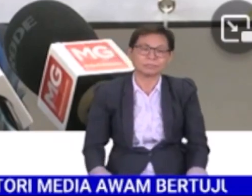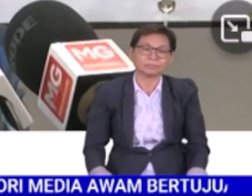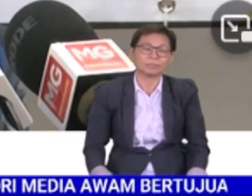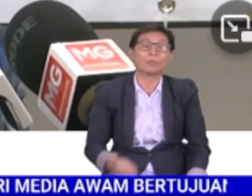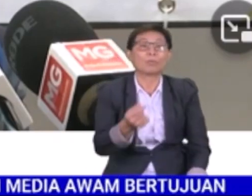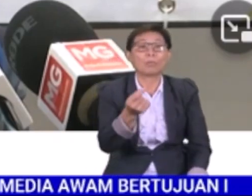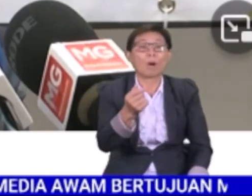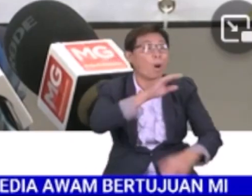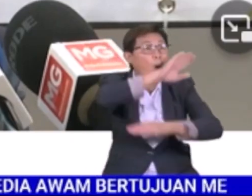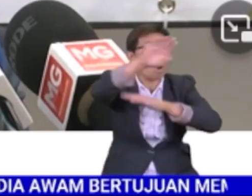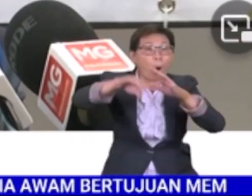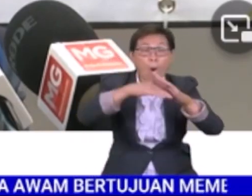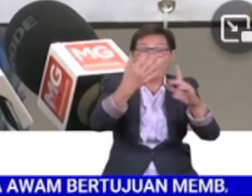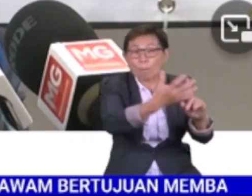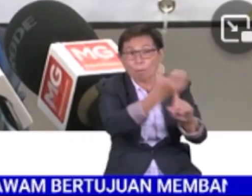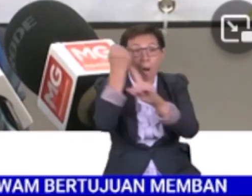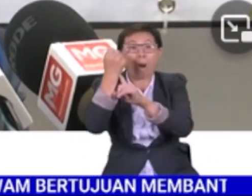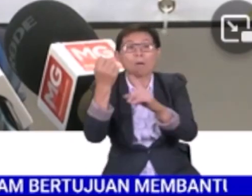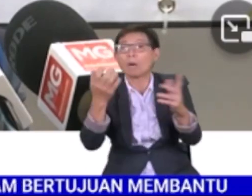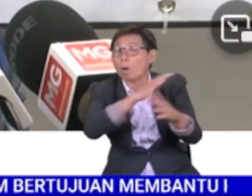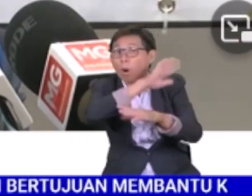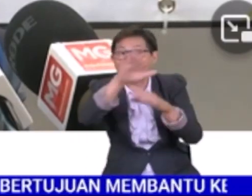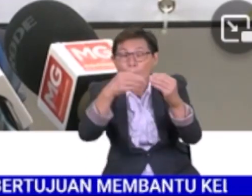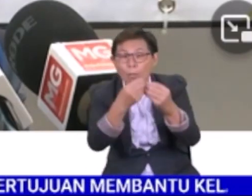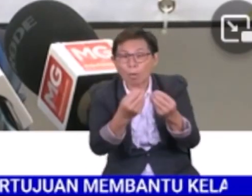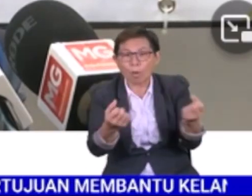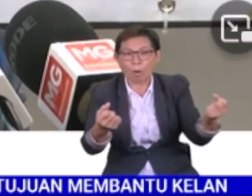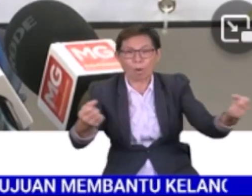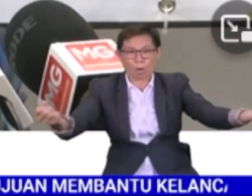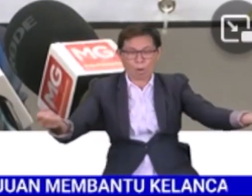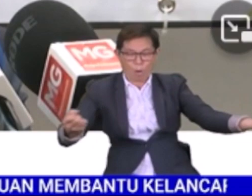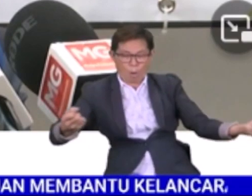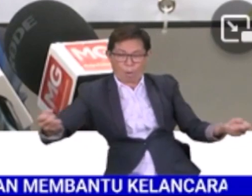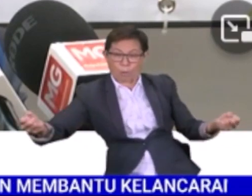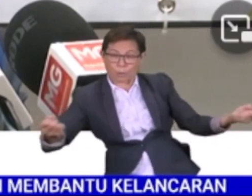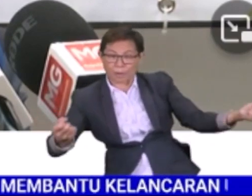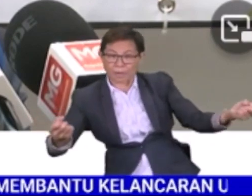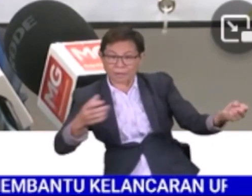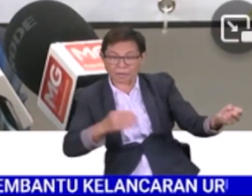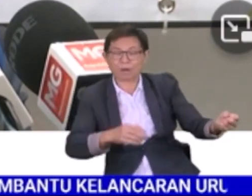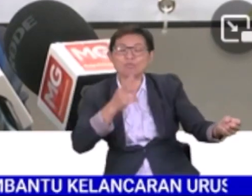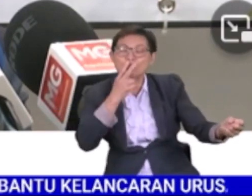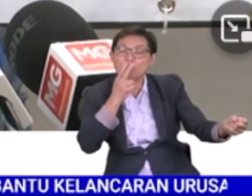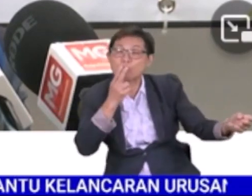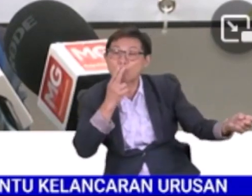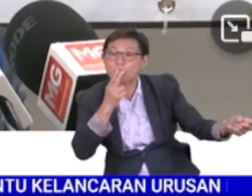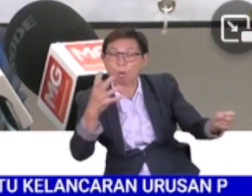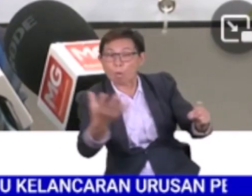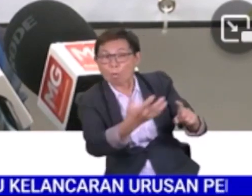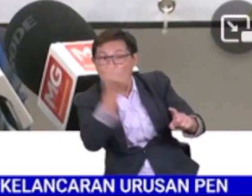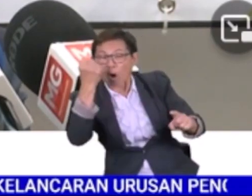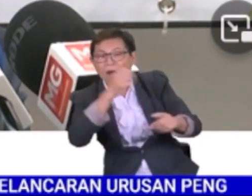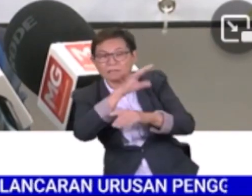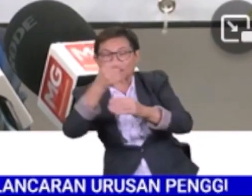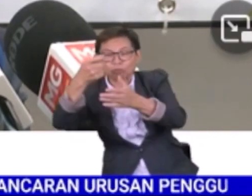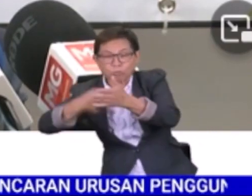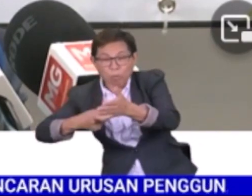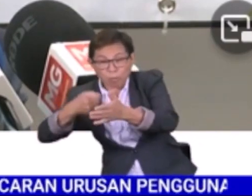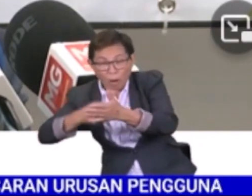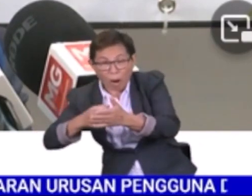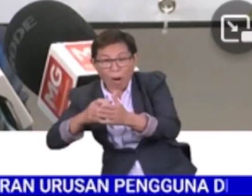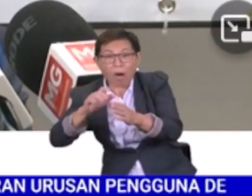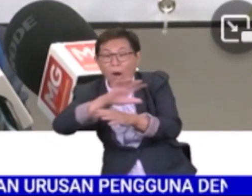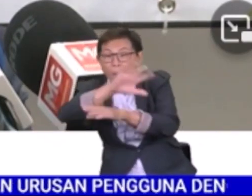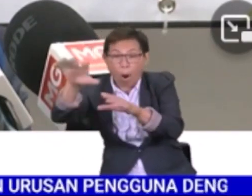nilai keseluruhan rampasan membabikan sebuah moto Lori dan rokok-rokok termasuk Duty atau